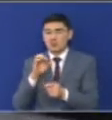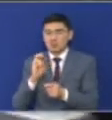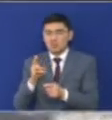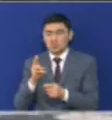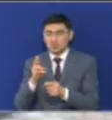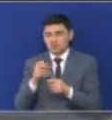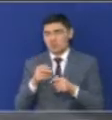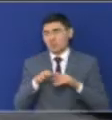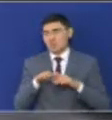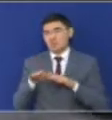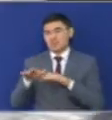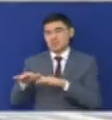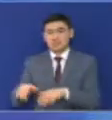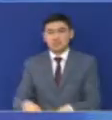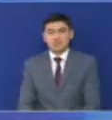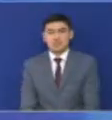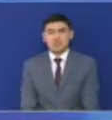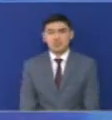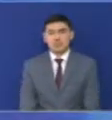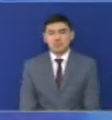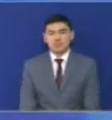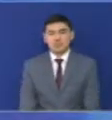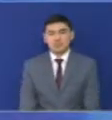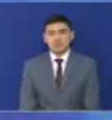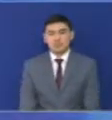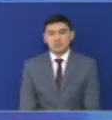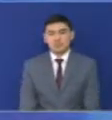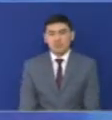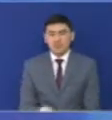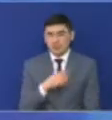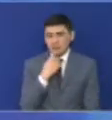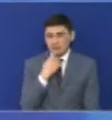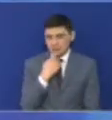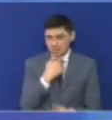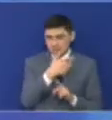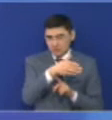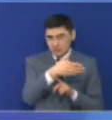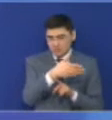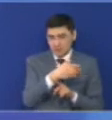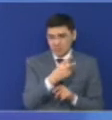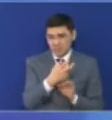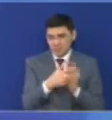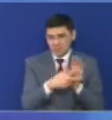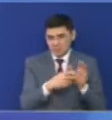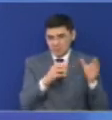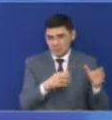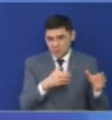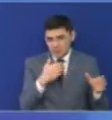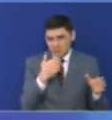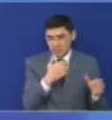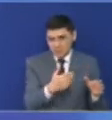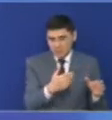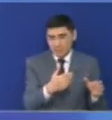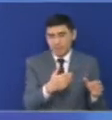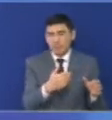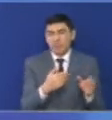Айдос Айткалиев, телеканал «Семей». Чествование боевого знамени 238-й стрелковой дивизии в рамках республиканской